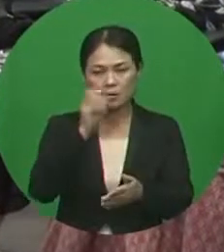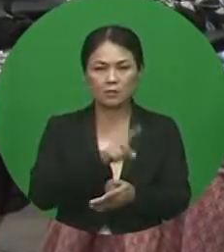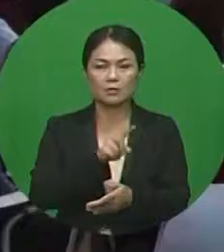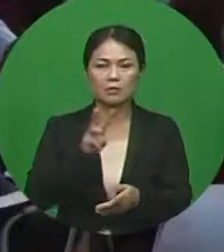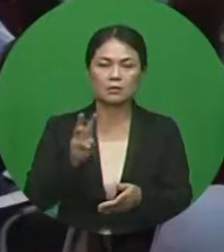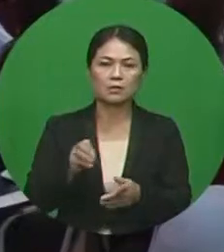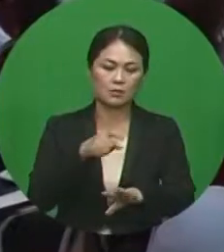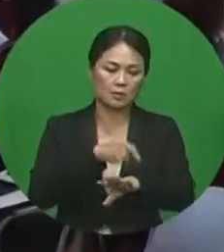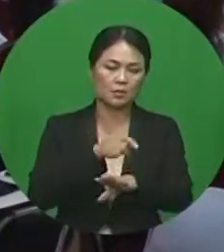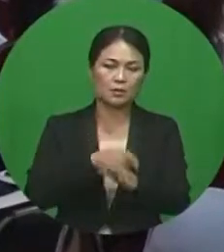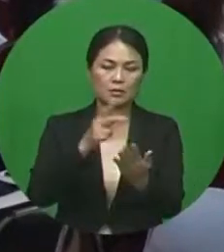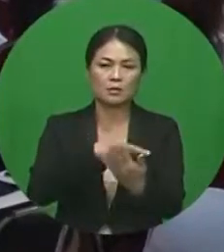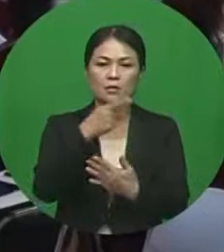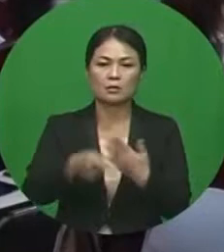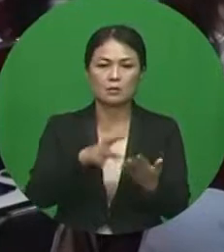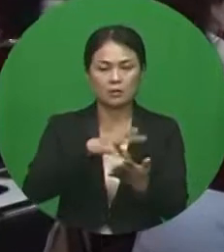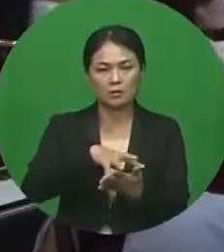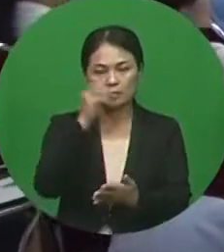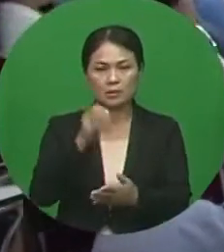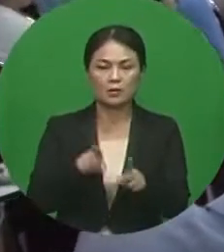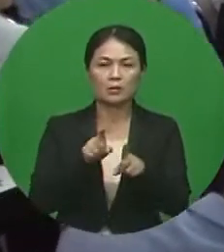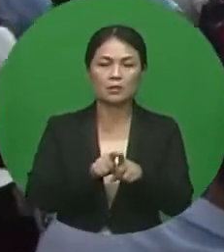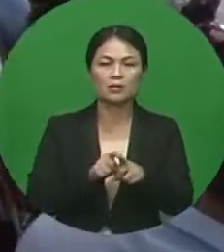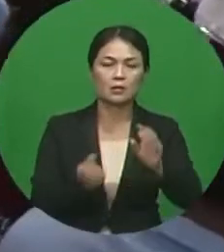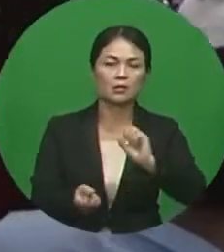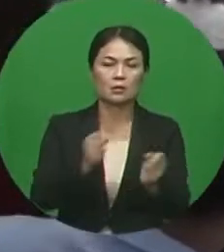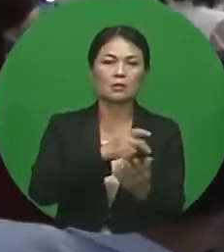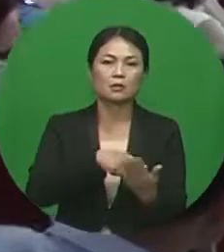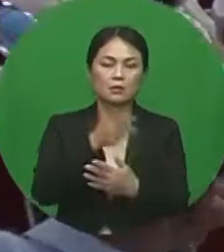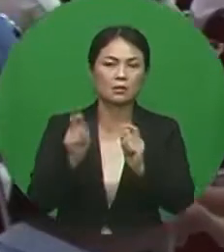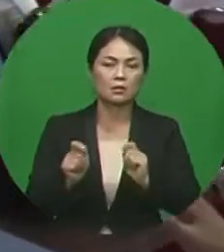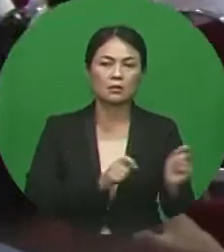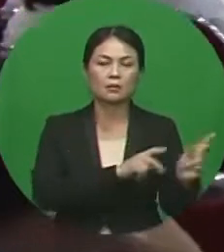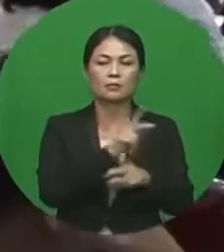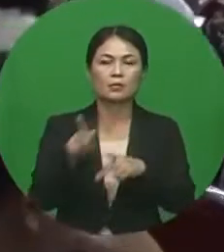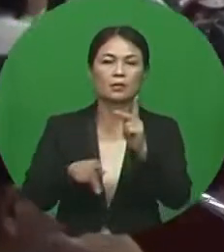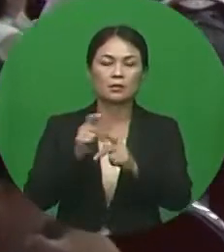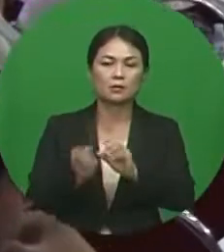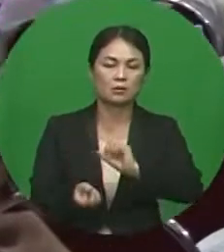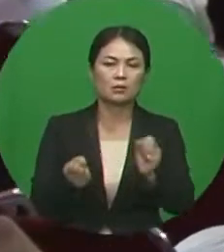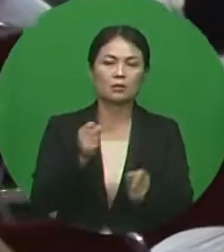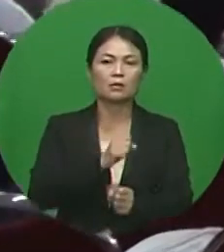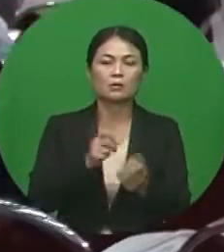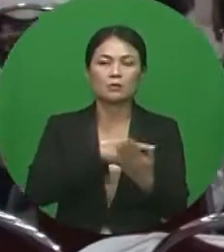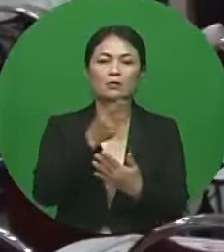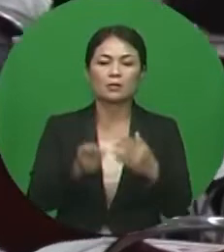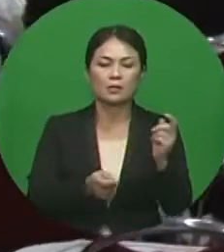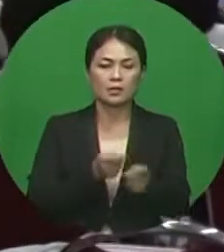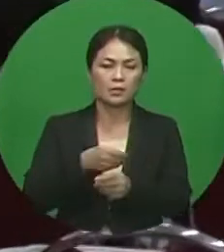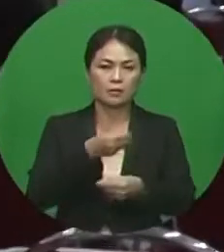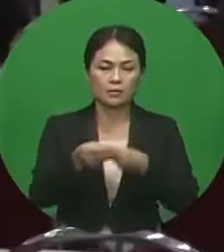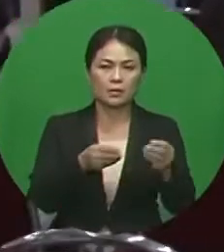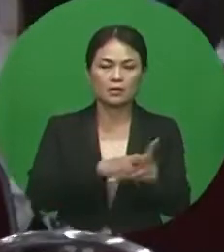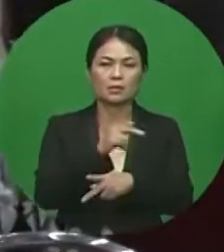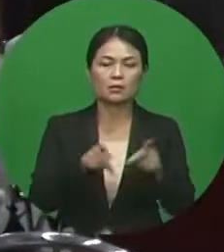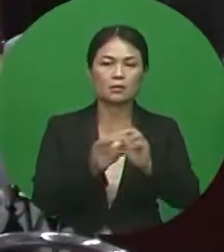130ម៉ោងដោយមានកម្មវិធីសិក្សាដូចជាកំណែទម្រង់រដ្ឋបាលសាធារណៈកំណែទម្រង់ហិរញ្ញវត្ថុសាធារណៈ